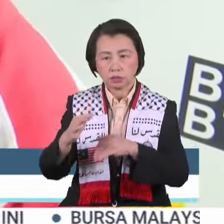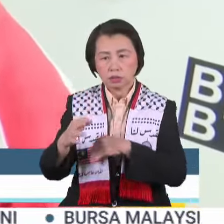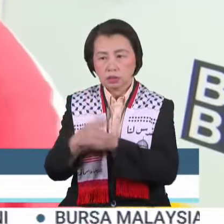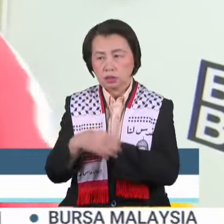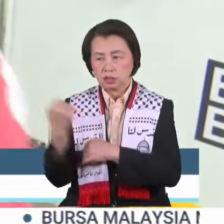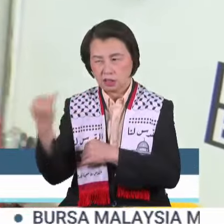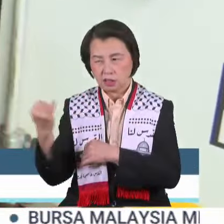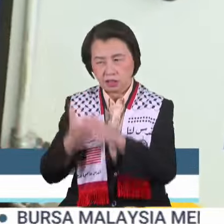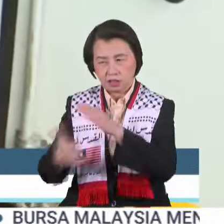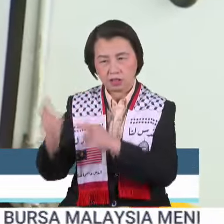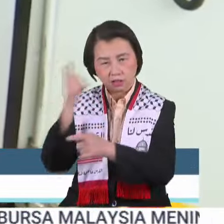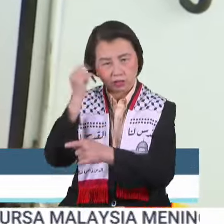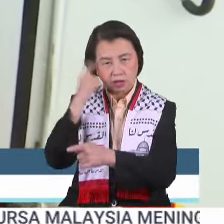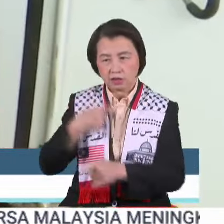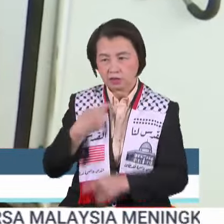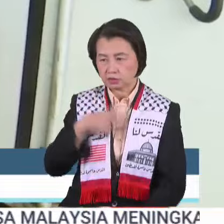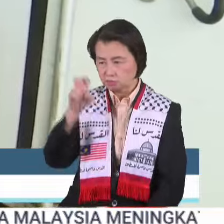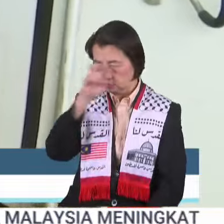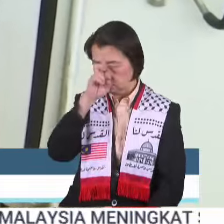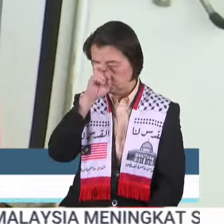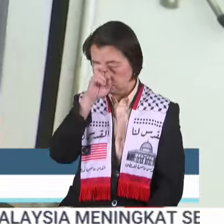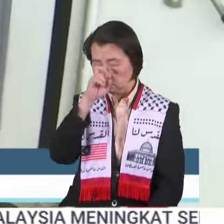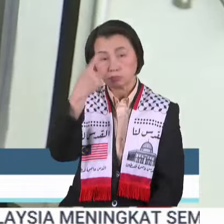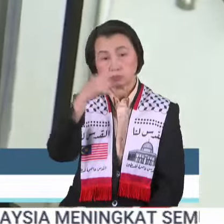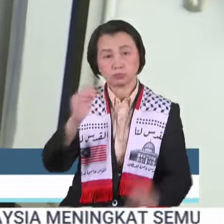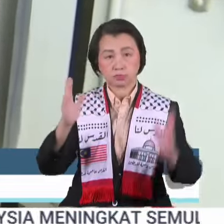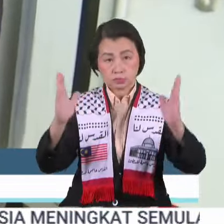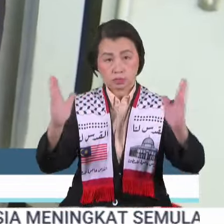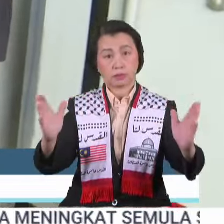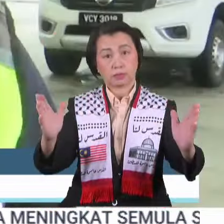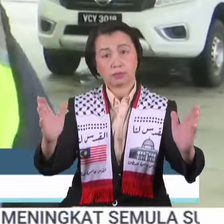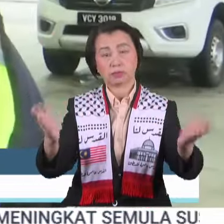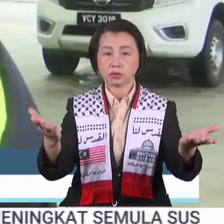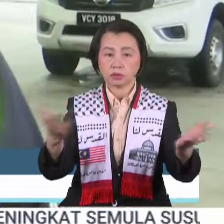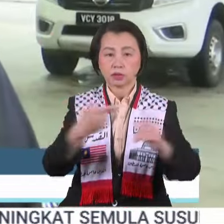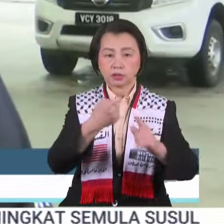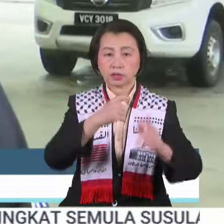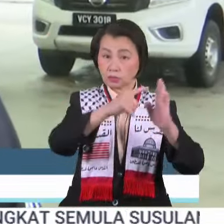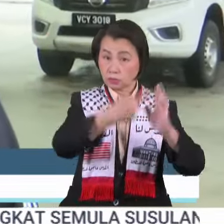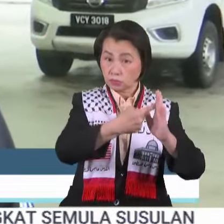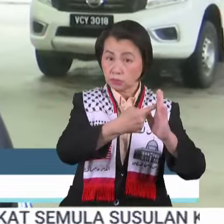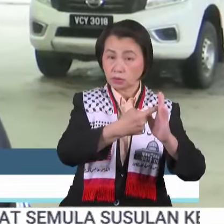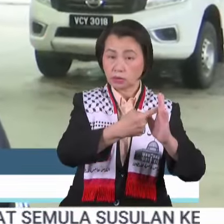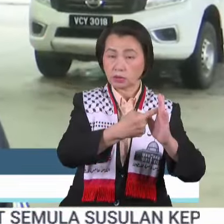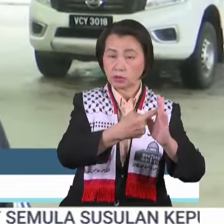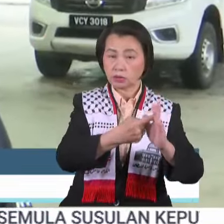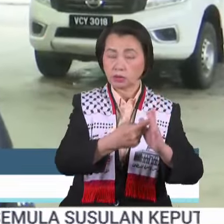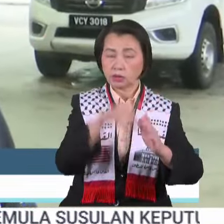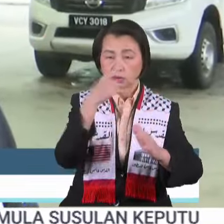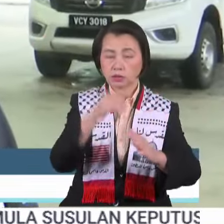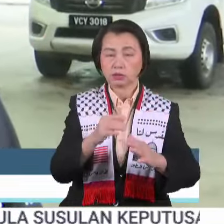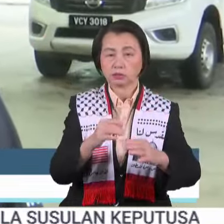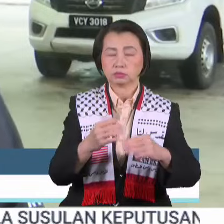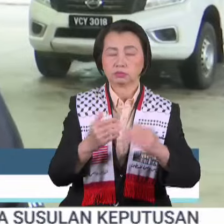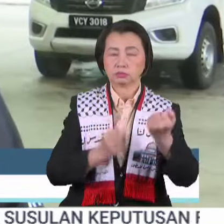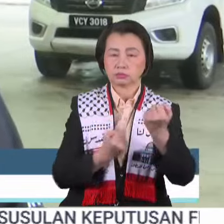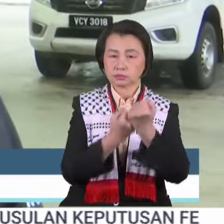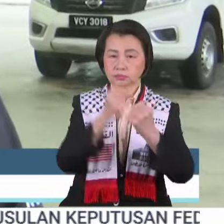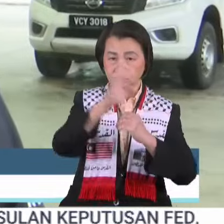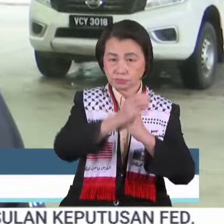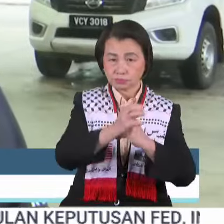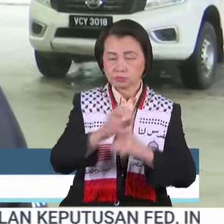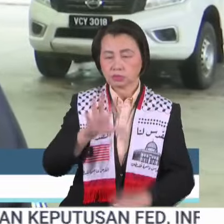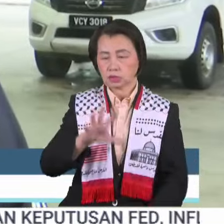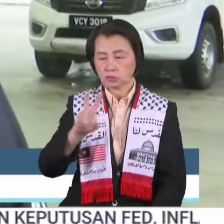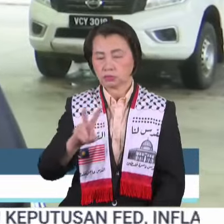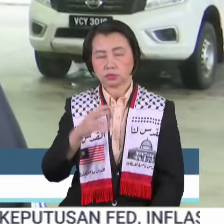kita sedang memantau dengan begitu giat untuk tempoh daripada mula pelaksanaan penyasaran subsidi, macam saya cakap tadi, 52